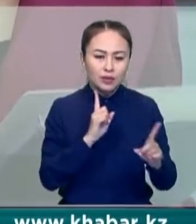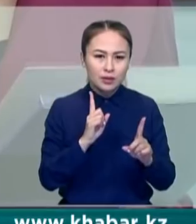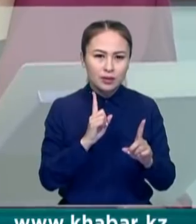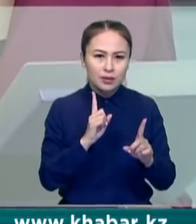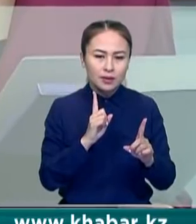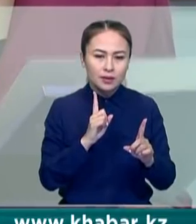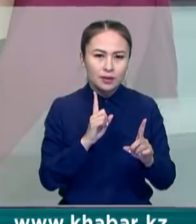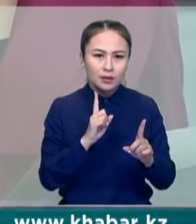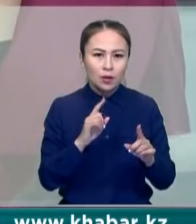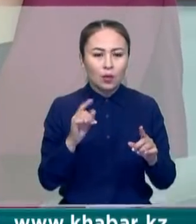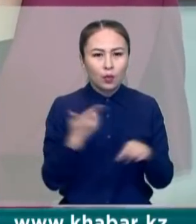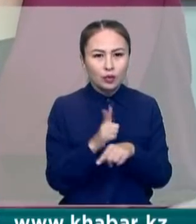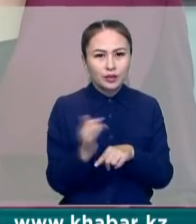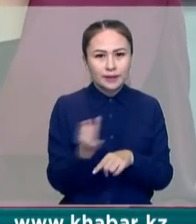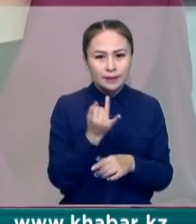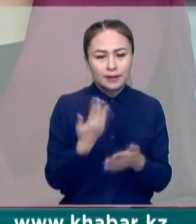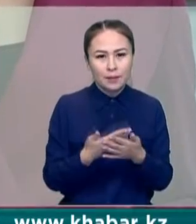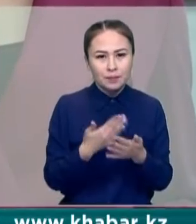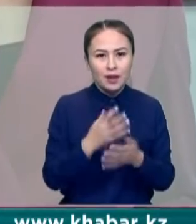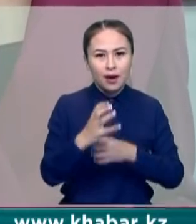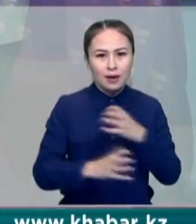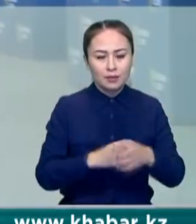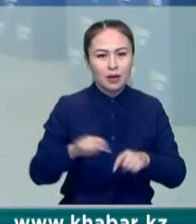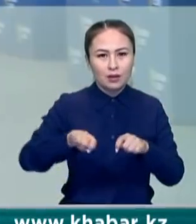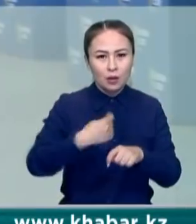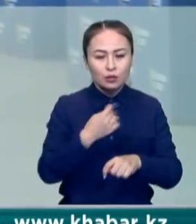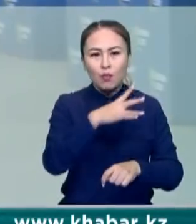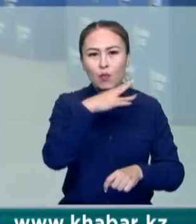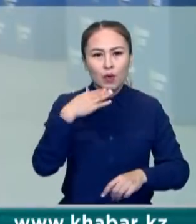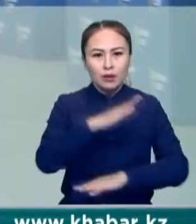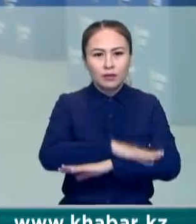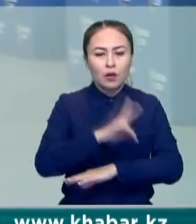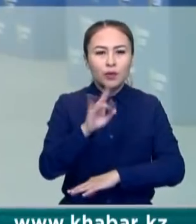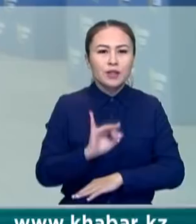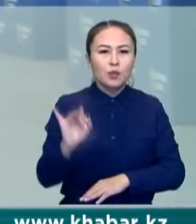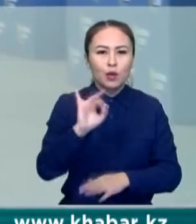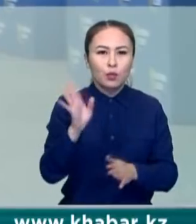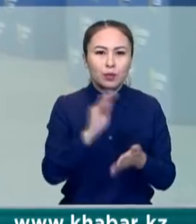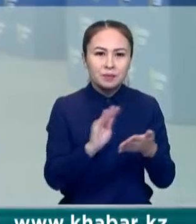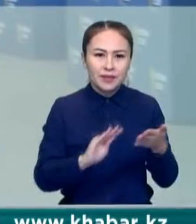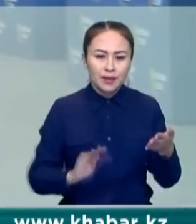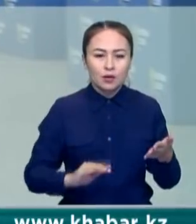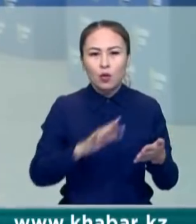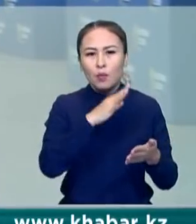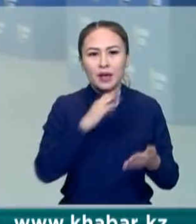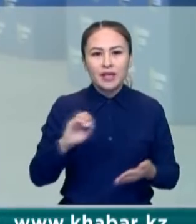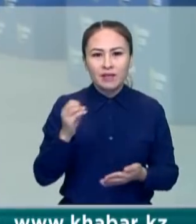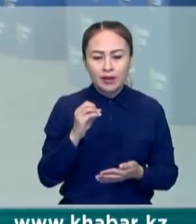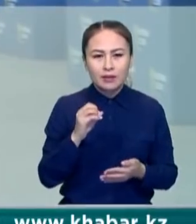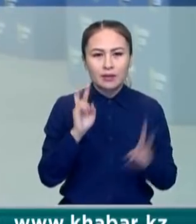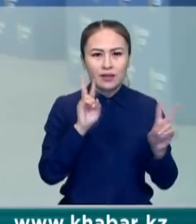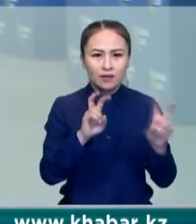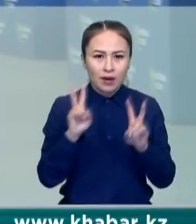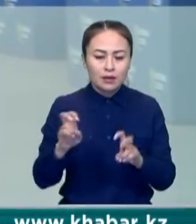сессия тақырыптарды өте тартымды. Мысалы, әлемдік тәртіпсіздік болашақ тарихты кім жазады? Көппалярлы Еуразия үздіксіз